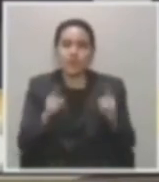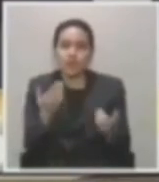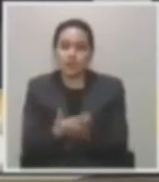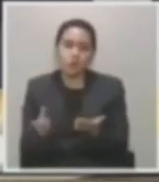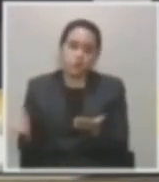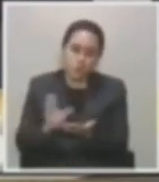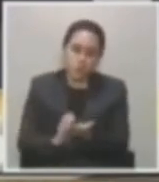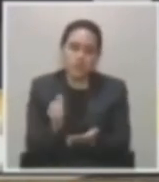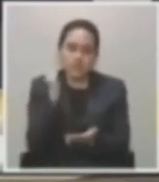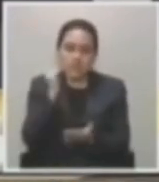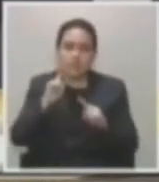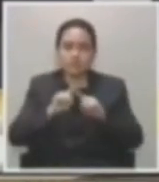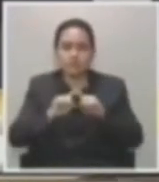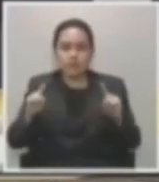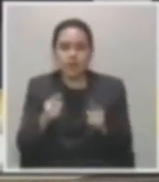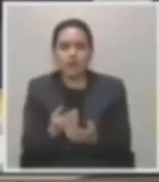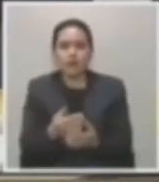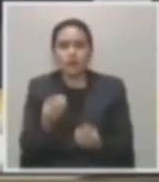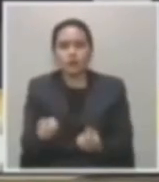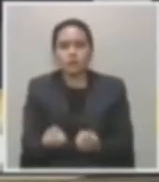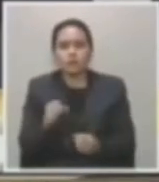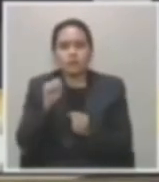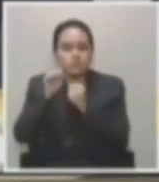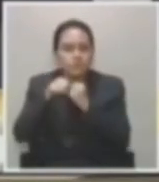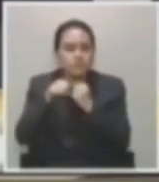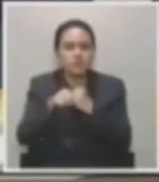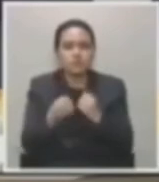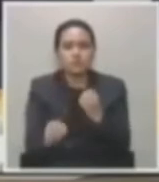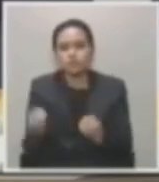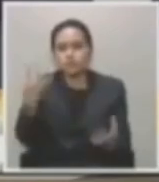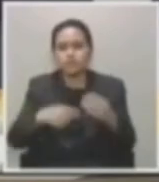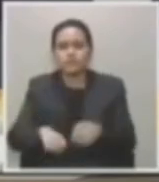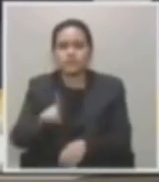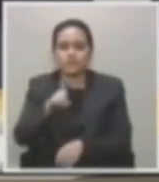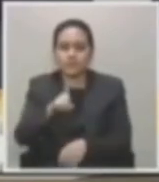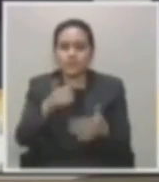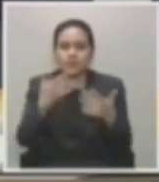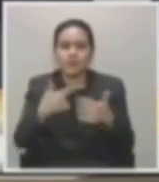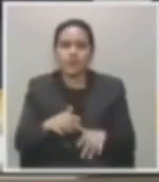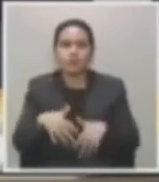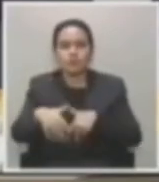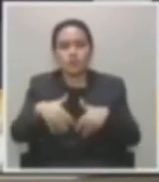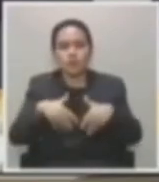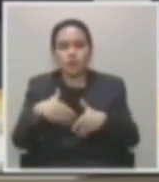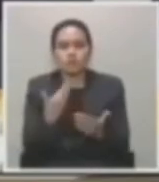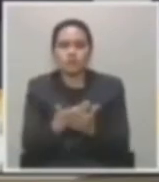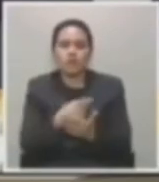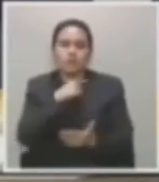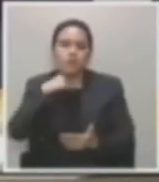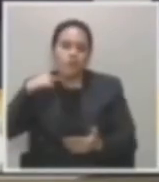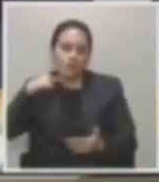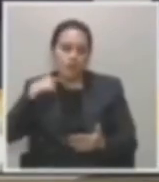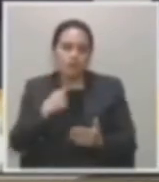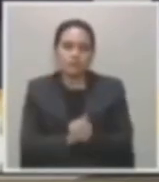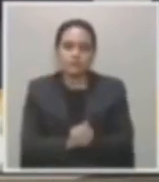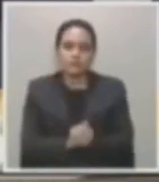ท่าเดิมแต่เมื่อผลผลิตไม่ได้เป็นดังเป้านั้นเนี่ยจึงทำให้พ่อแม่พี่น้องนั้นประสบภาวะขาดทุนครับแต่ขณะเดียว